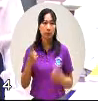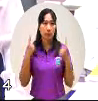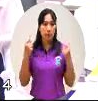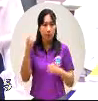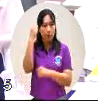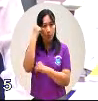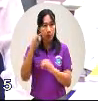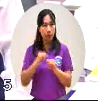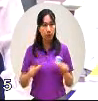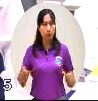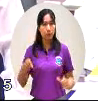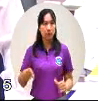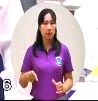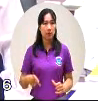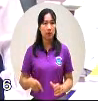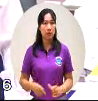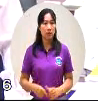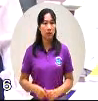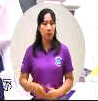大喊说要还我土地